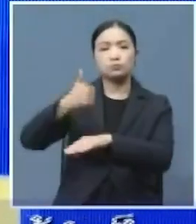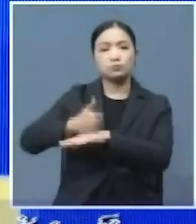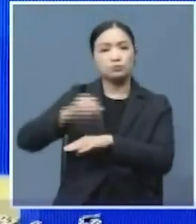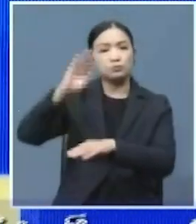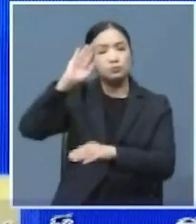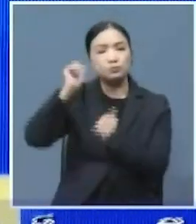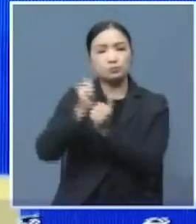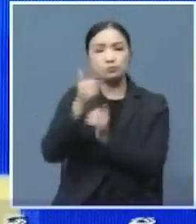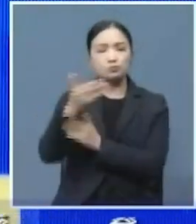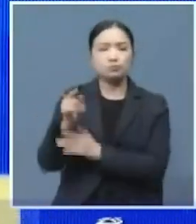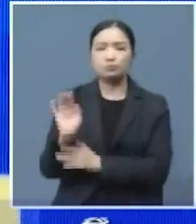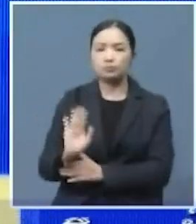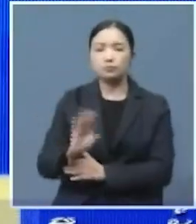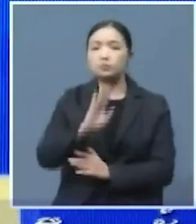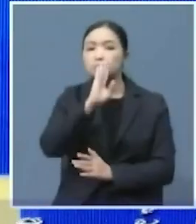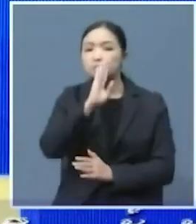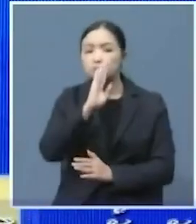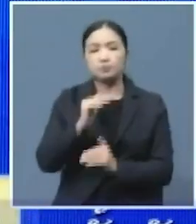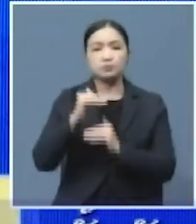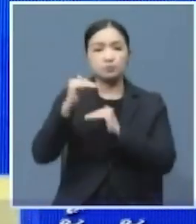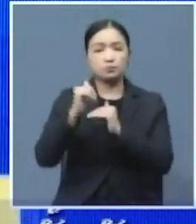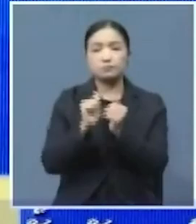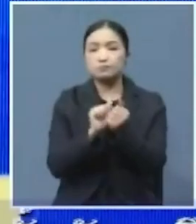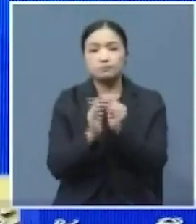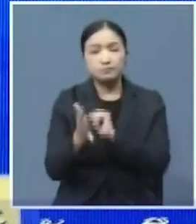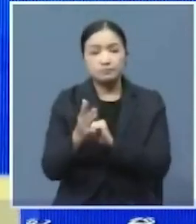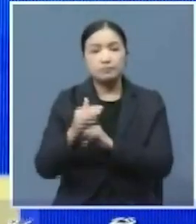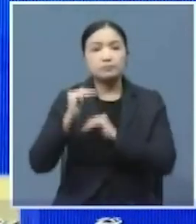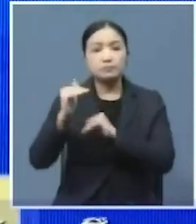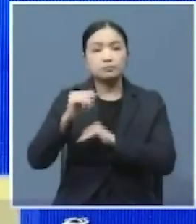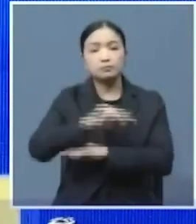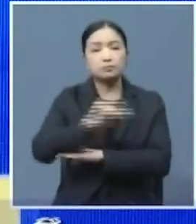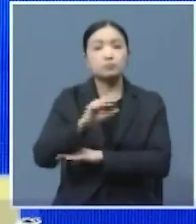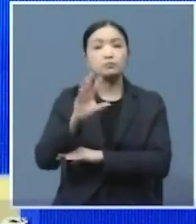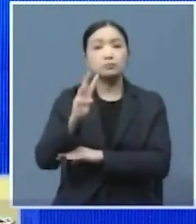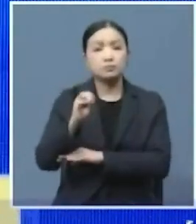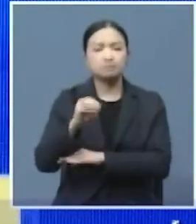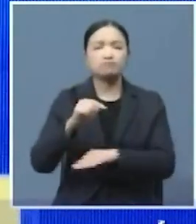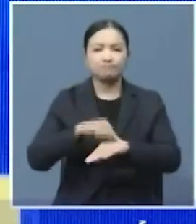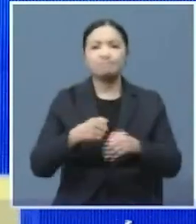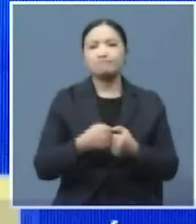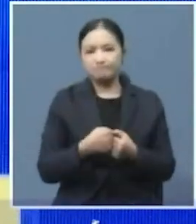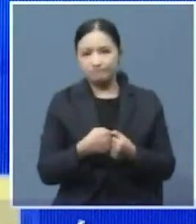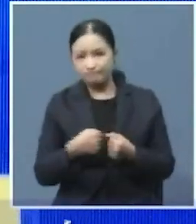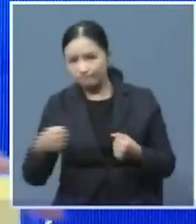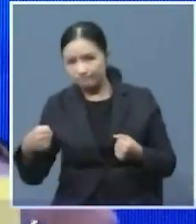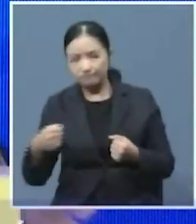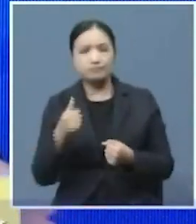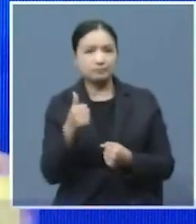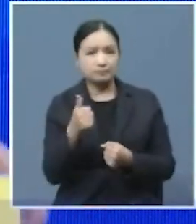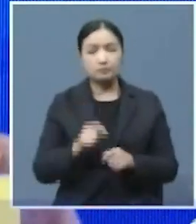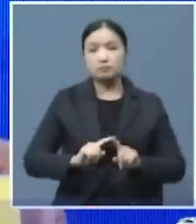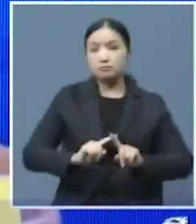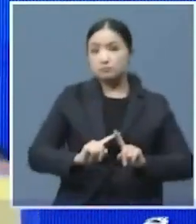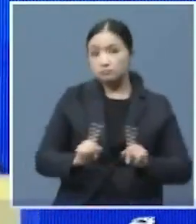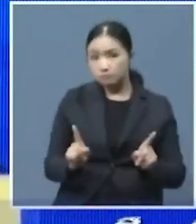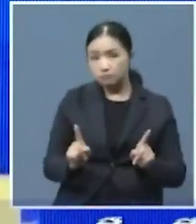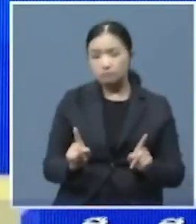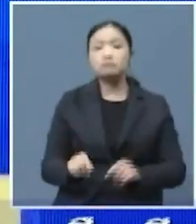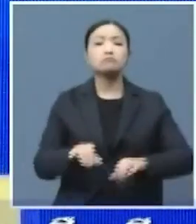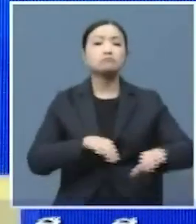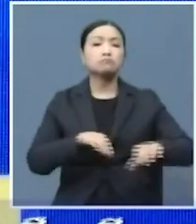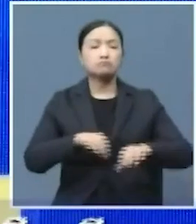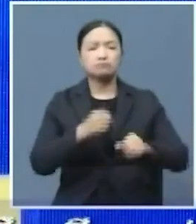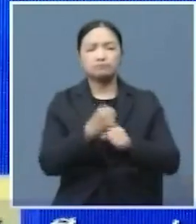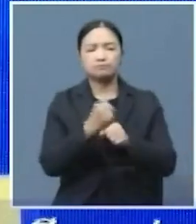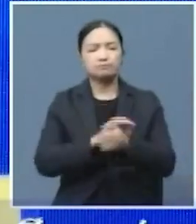ศักดิ์เนื่องจากถ้าไม่ทันกำหนดภายใน 60วันอันนี้ก็สามารถขยายเวลาตรวจสอบต่อไปได้นะครับแต่ยืนยันครับว่าจะดำเนิน